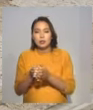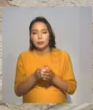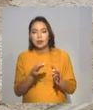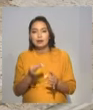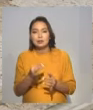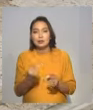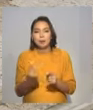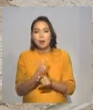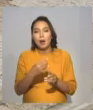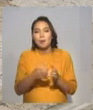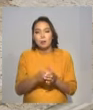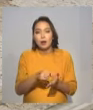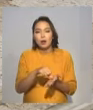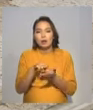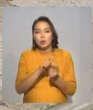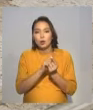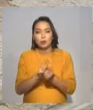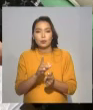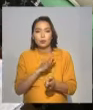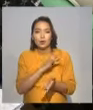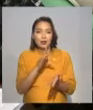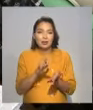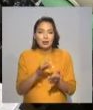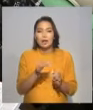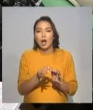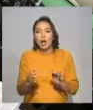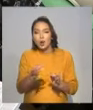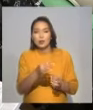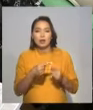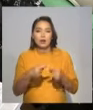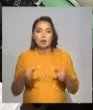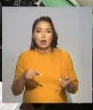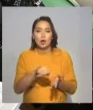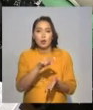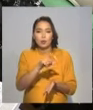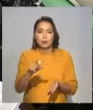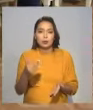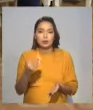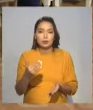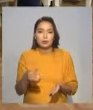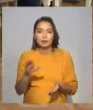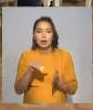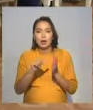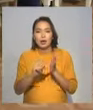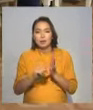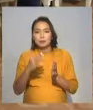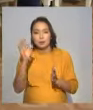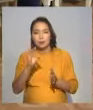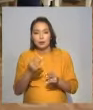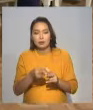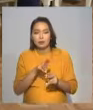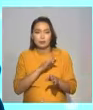бастауыш партия ұйымдарының жетекшілері. Өңірде қалалық және аудандық саяси кеңес мүшелерінің 65% ауысып қайта